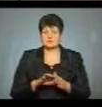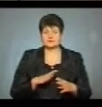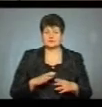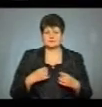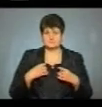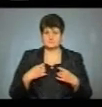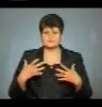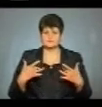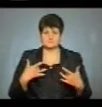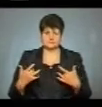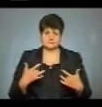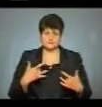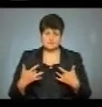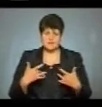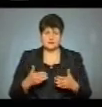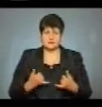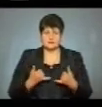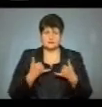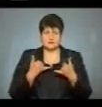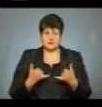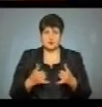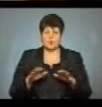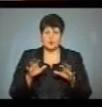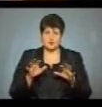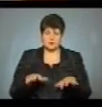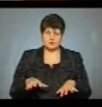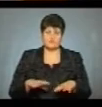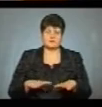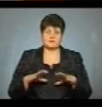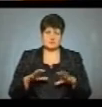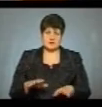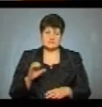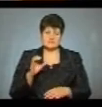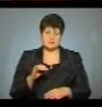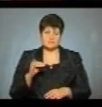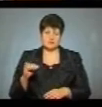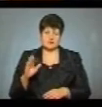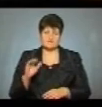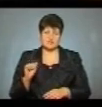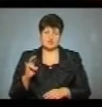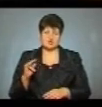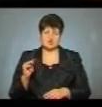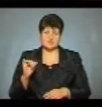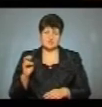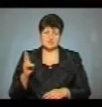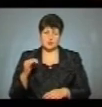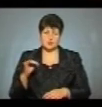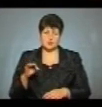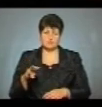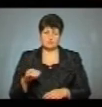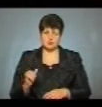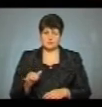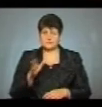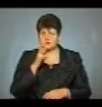академія, присвячена голові наукового товариства імені Тараса Шевченка в Австралії Степану Юліану Ванчицькому. Під час Другої